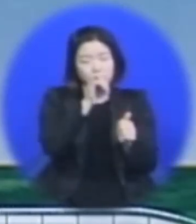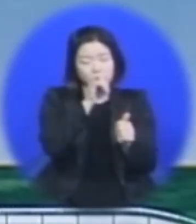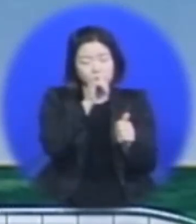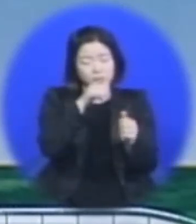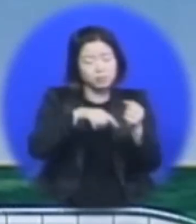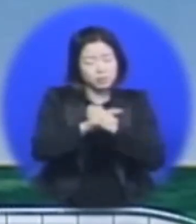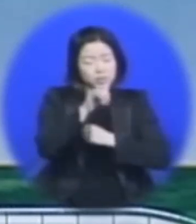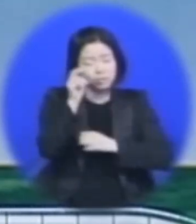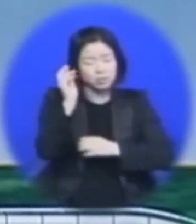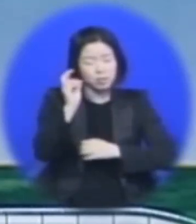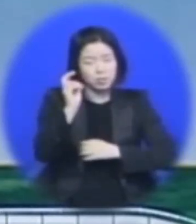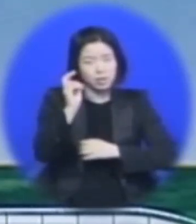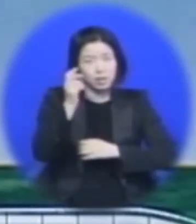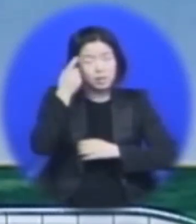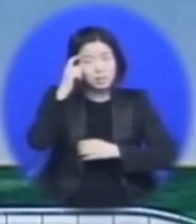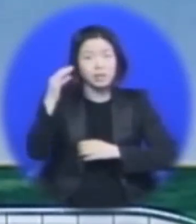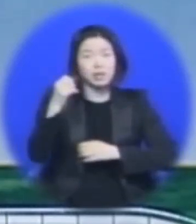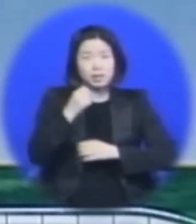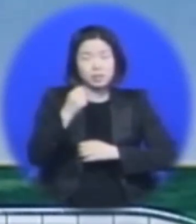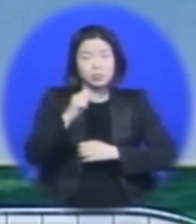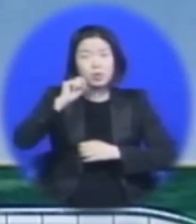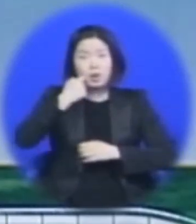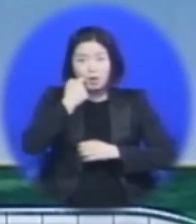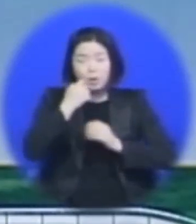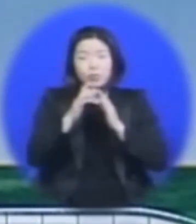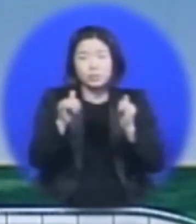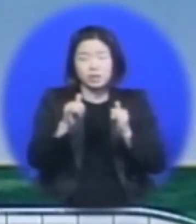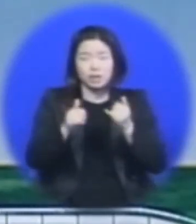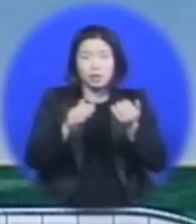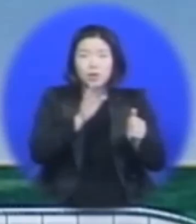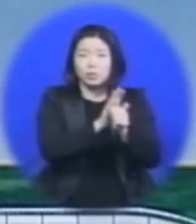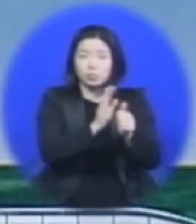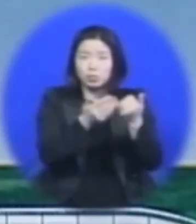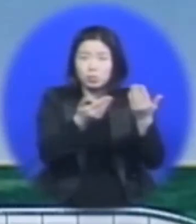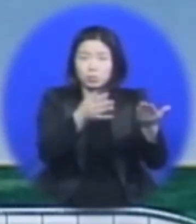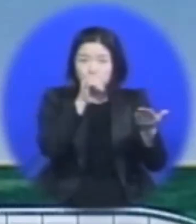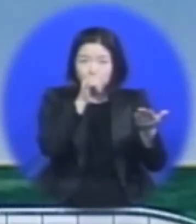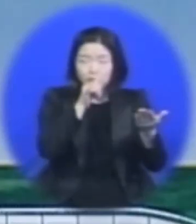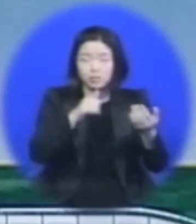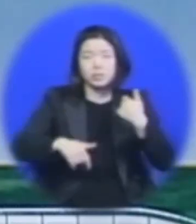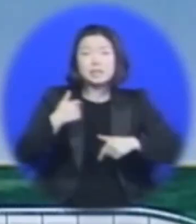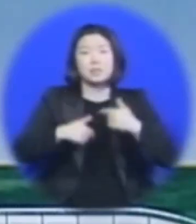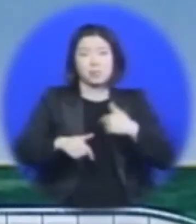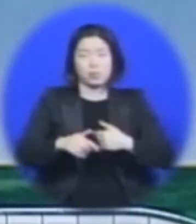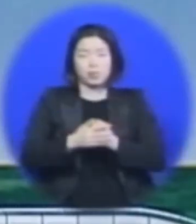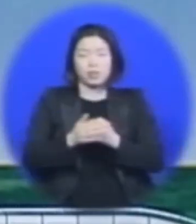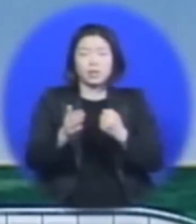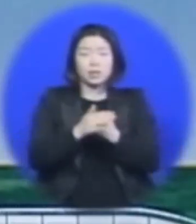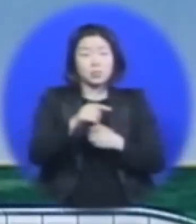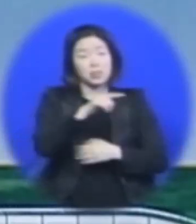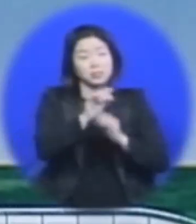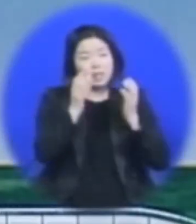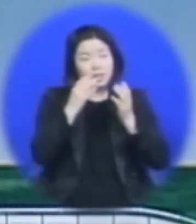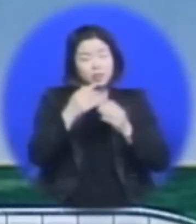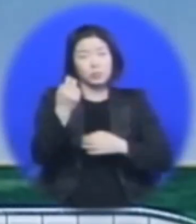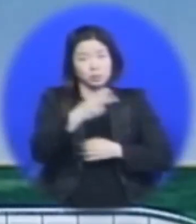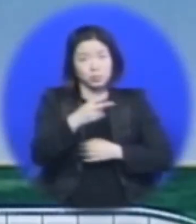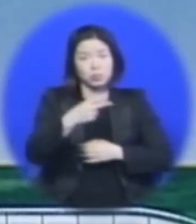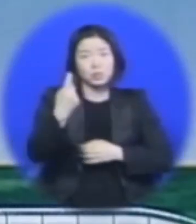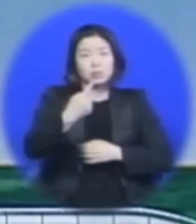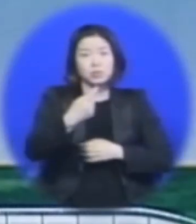모양이다 이렇게 어려운 사람을 도울 수 있다는게 너무 기쁘더라 그래서 그 아이에게도 또 천원을